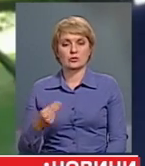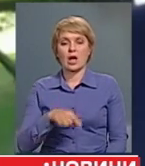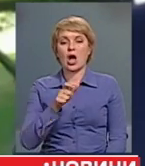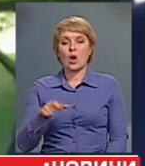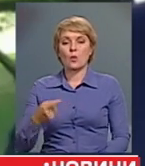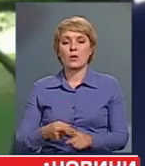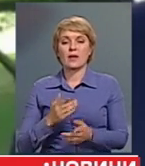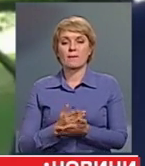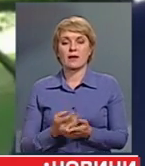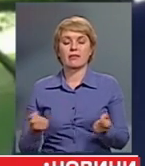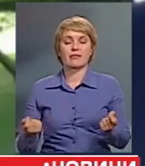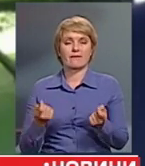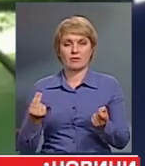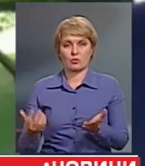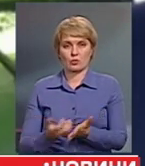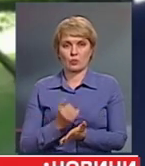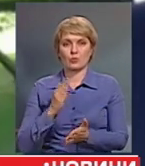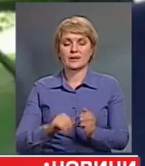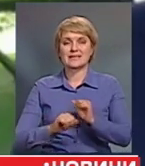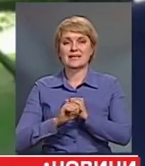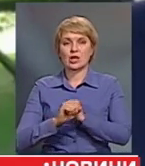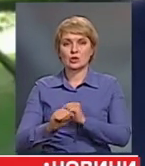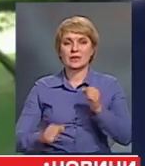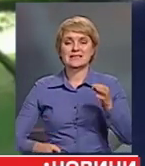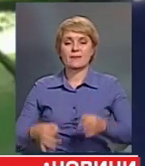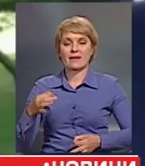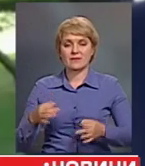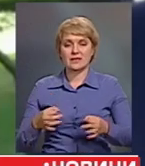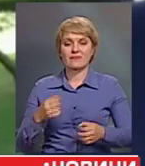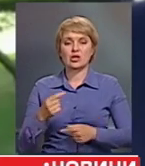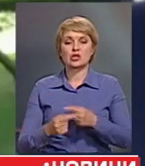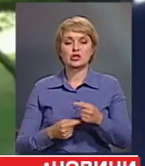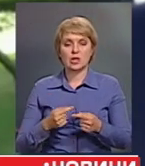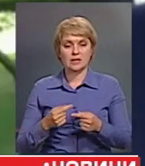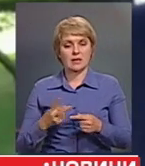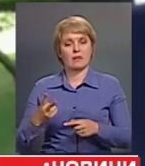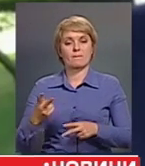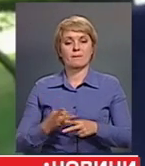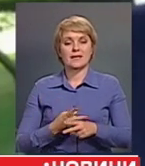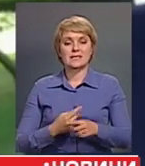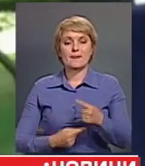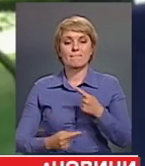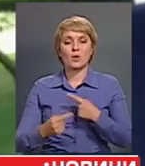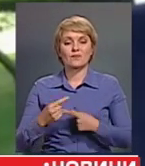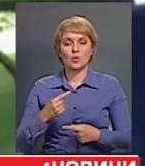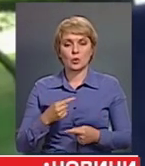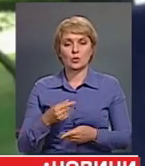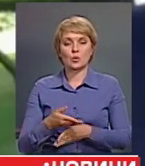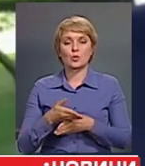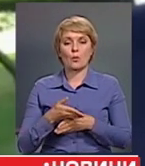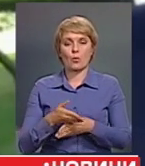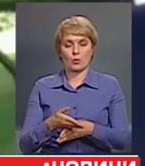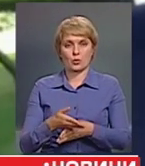люди, які мають невеликі доходи, будуть захищені абсолютно справедливо через безповоротну, я хочу підкреслити, допомогу у